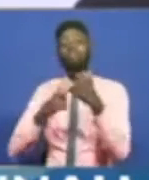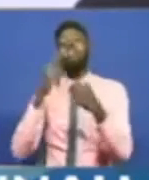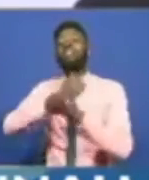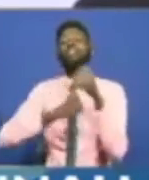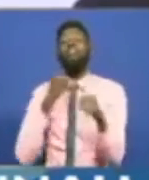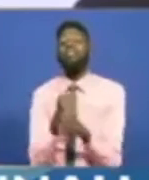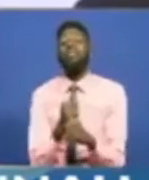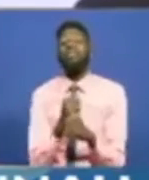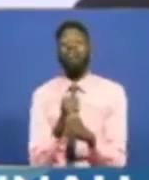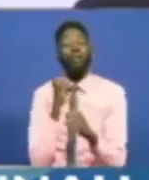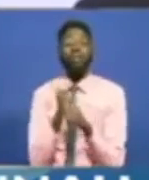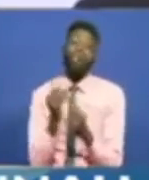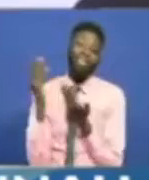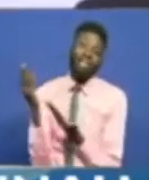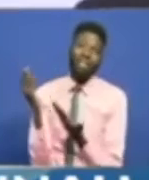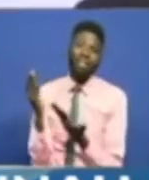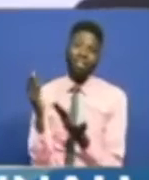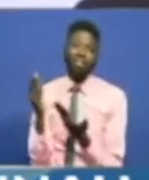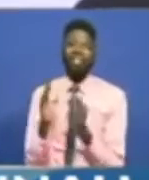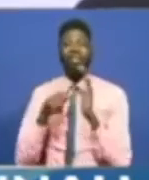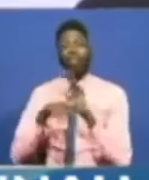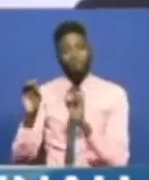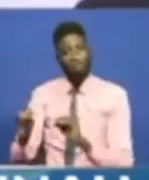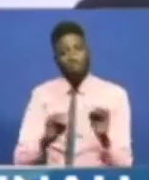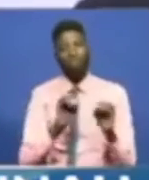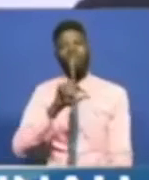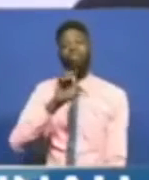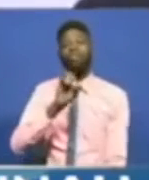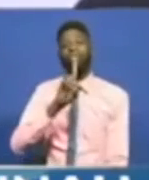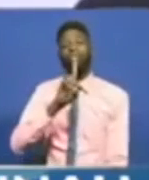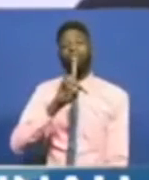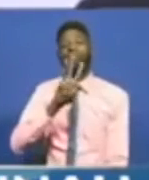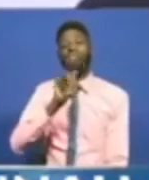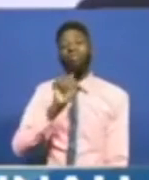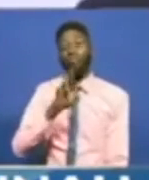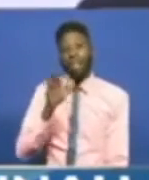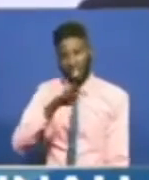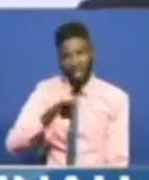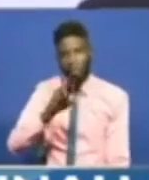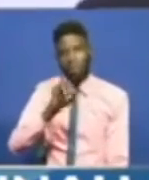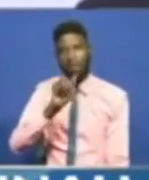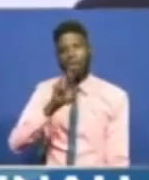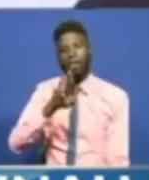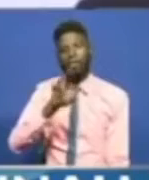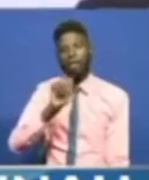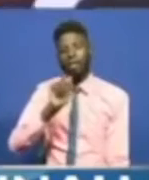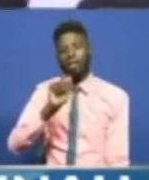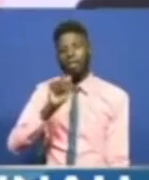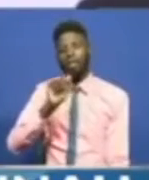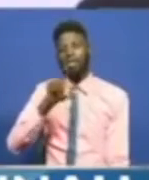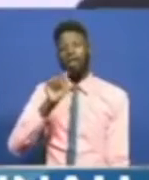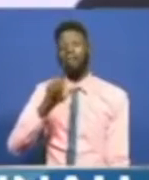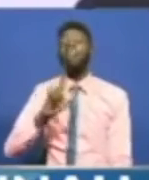Lokitang. Baada Lodwa kule Maralal, yeye akawa ndio rais wa